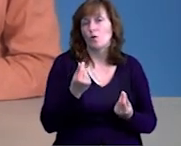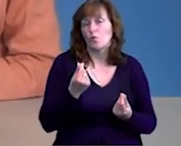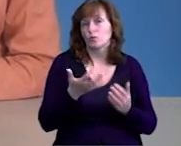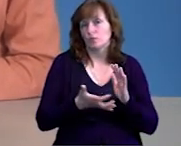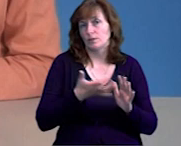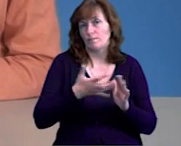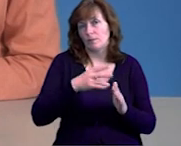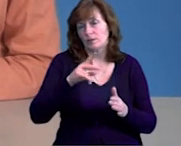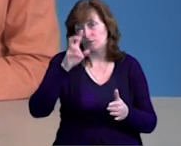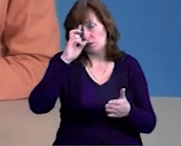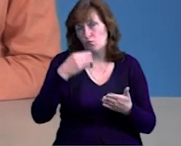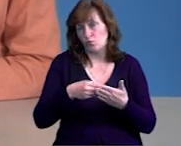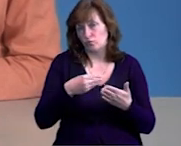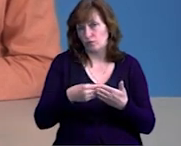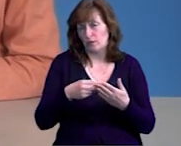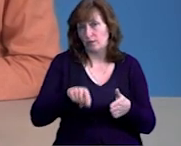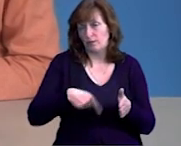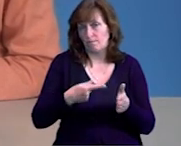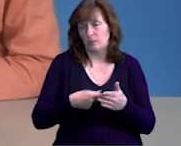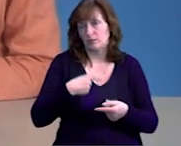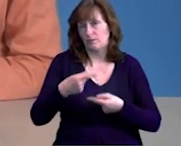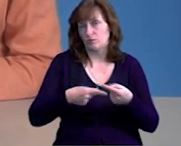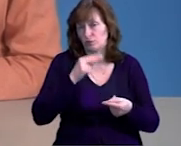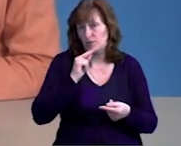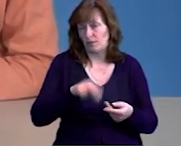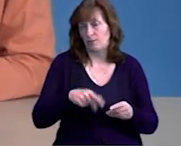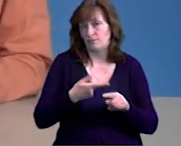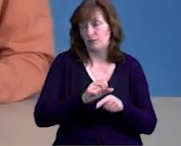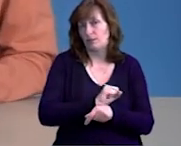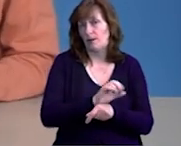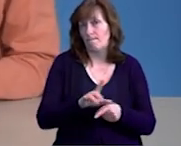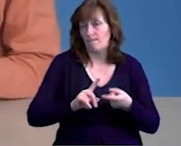грошей недоотримав бюджет міста через пандемію коронавірусу. Ми